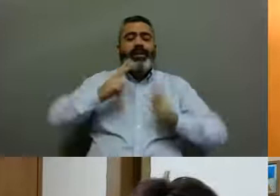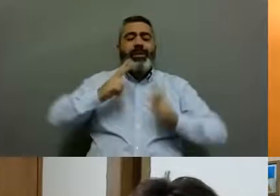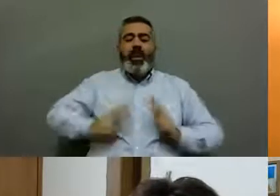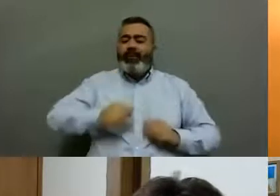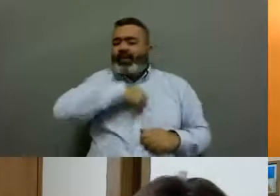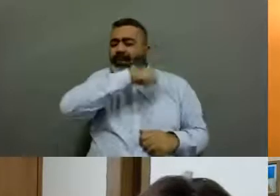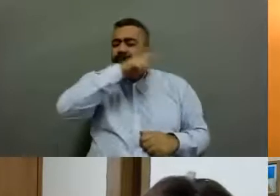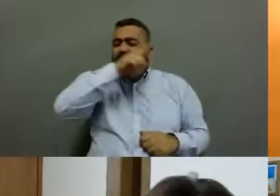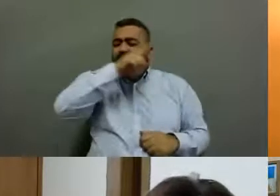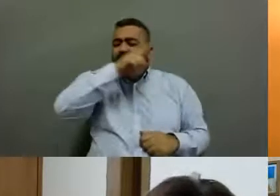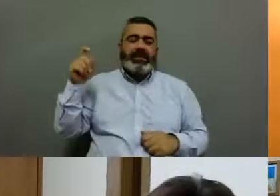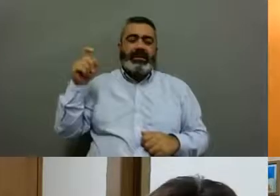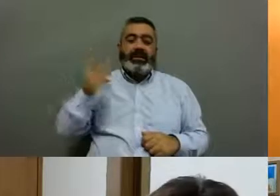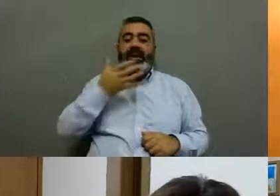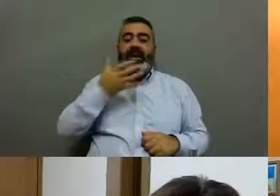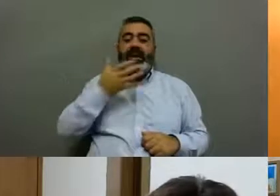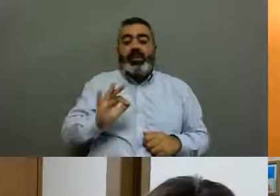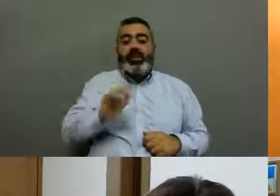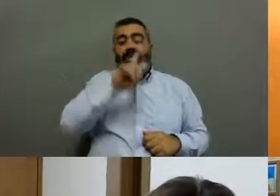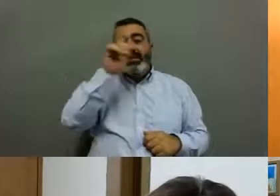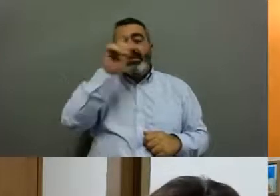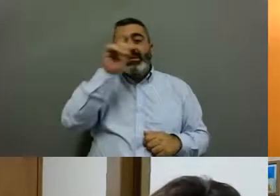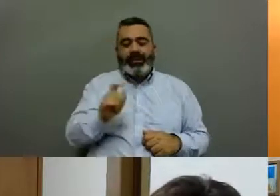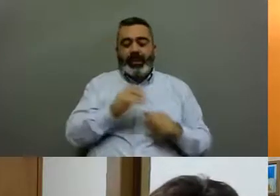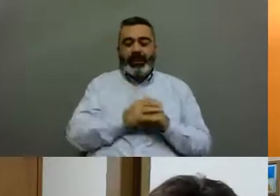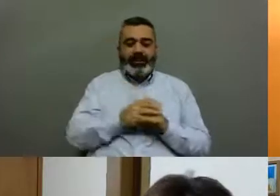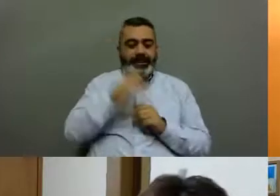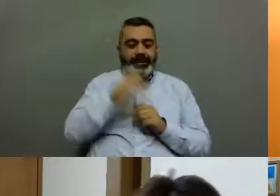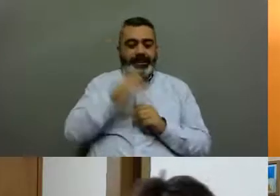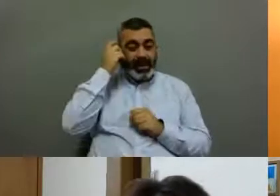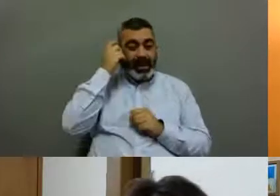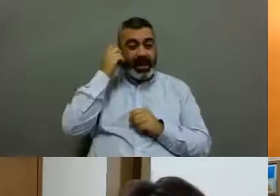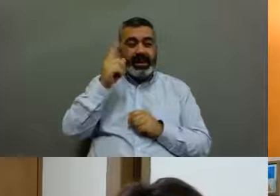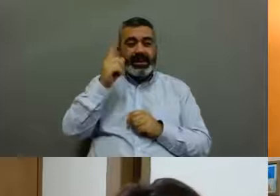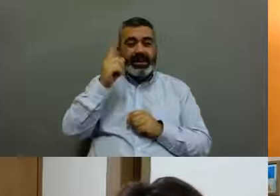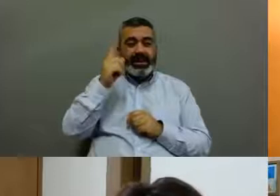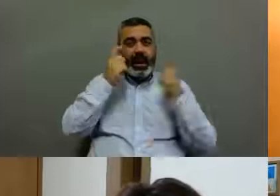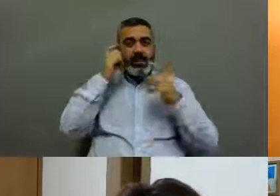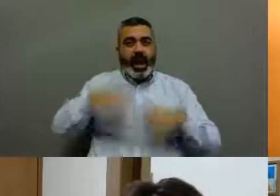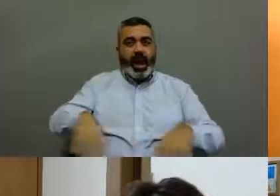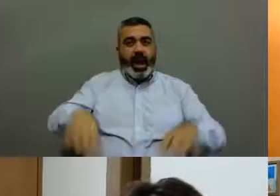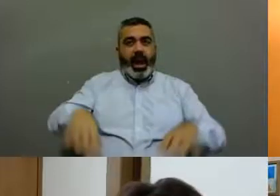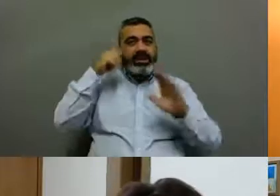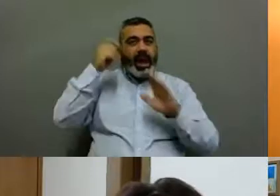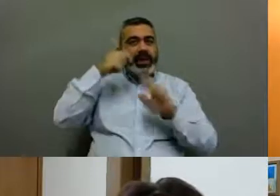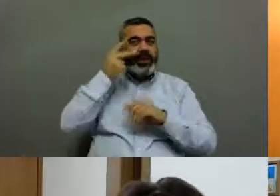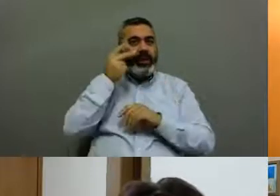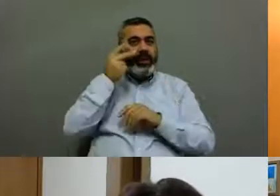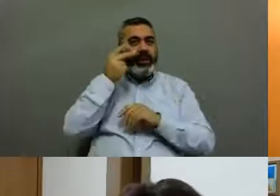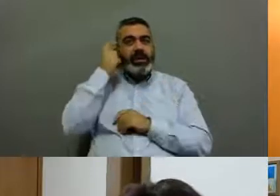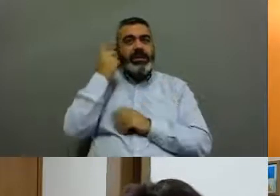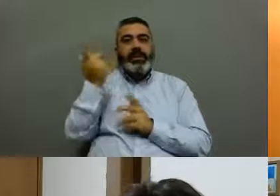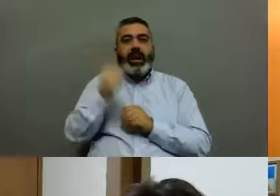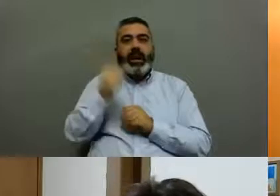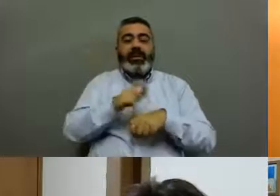και στην αρχή μία από τις σκέψεις που έκανα βλέποντας τις ταινίες είναι όταν